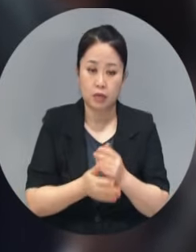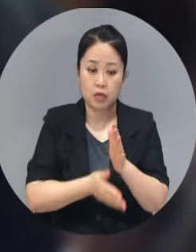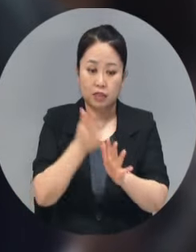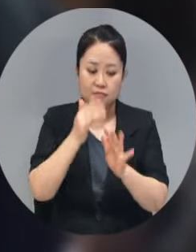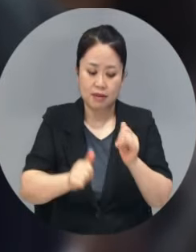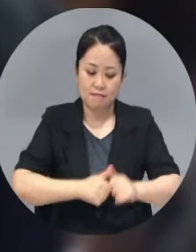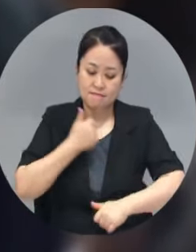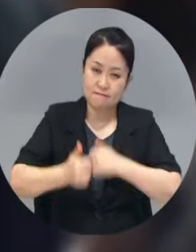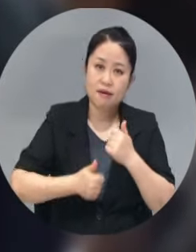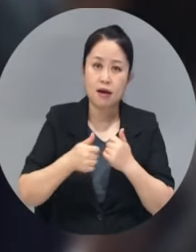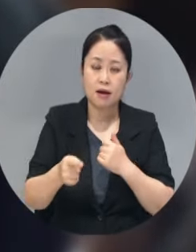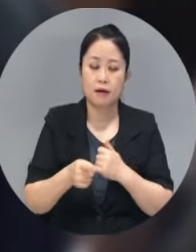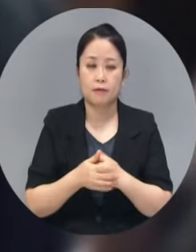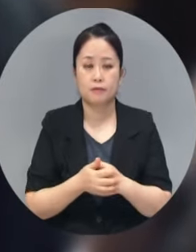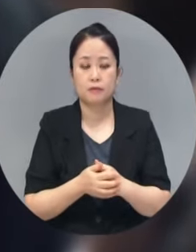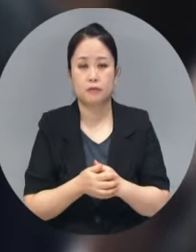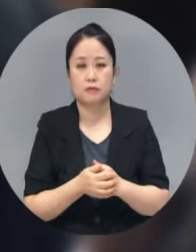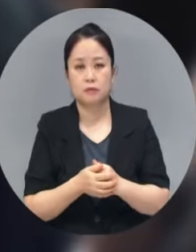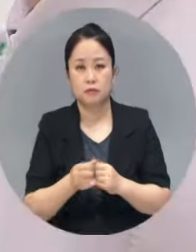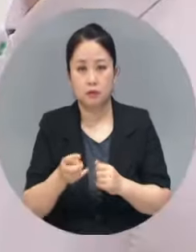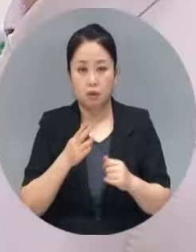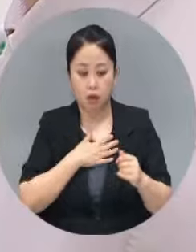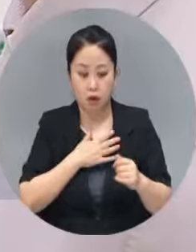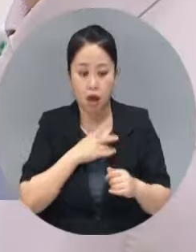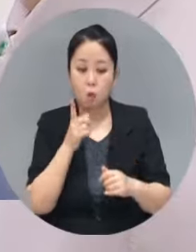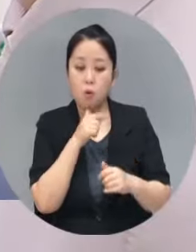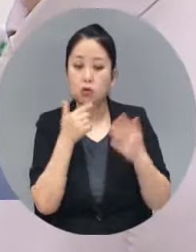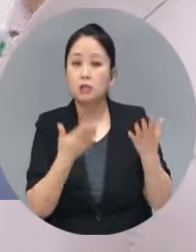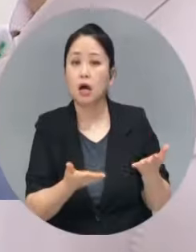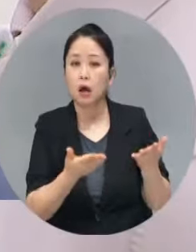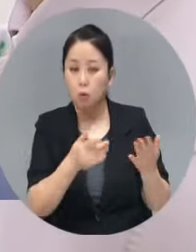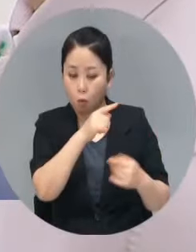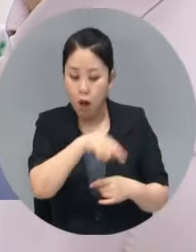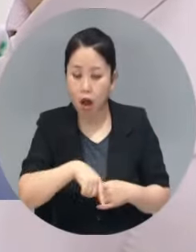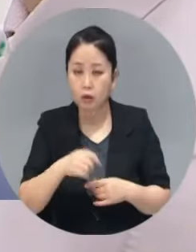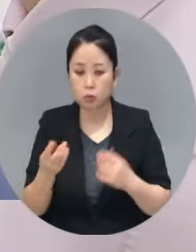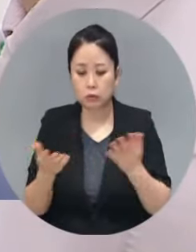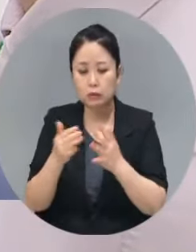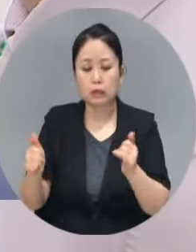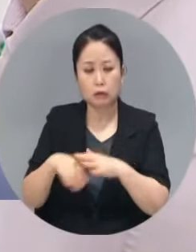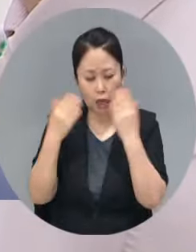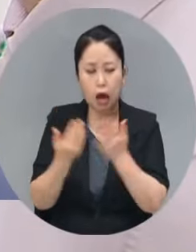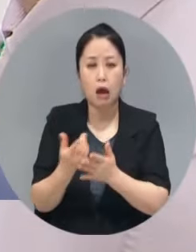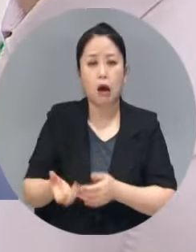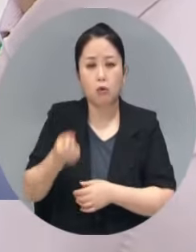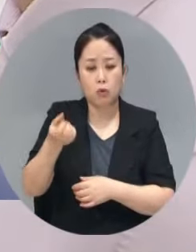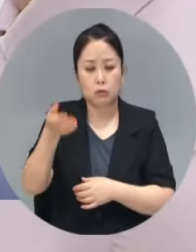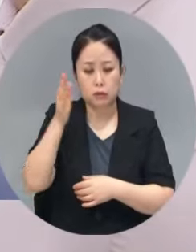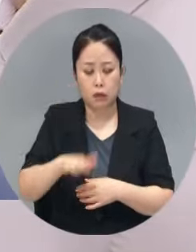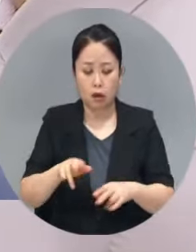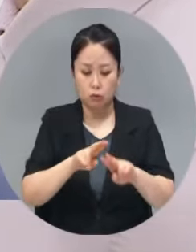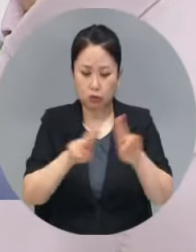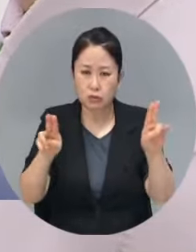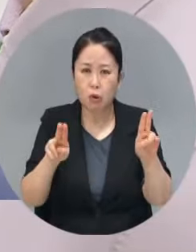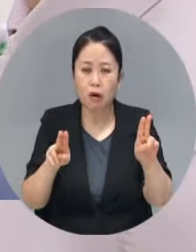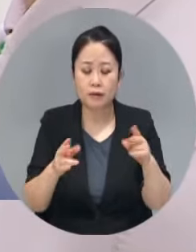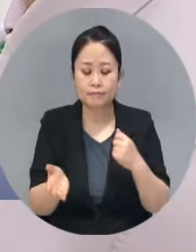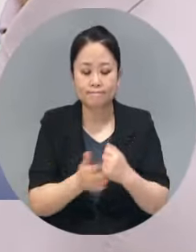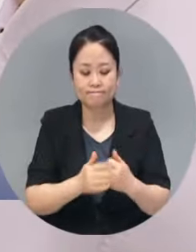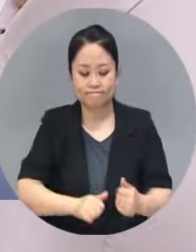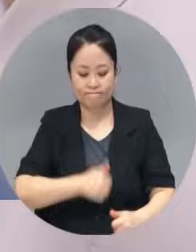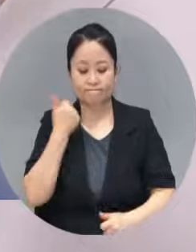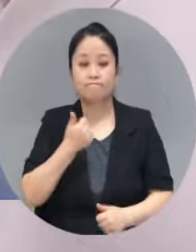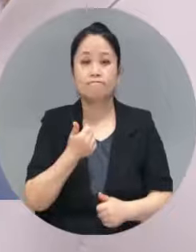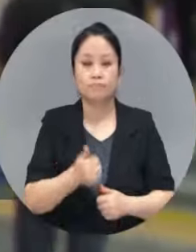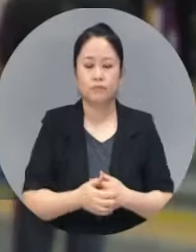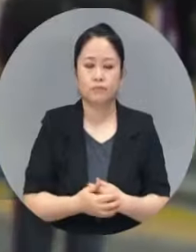시민들은 분노를 쏟아냈습니다. 연차를 쓰거나 다들 직장이신데 취소한다는 말만 나오니까 지금 거기서 굉장히 다른 분들 화가 많이